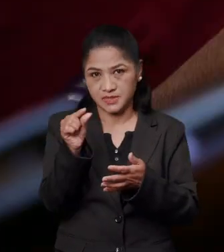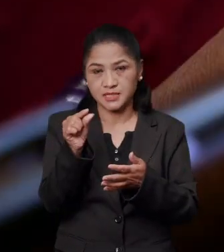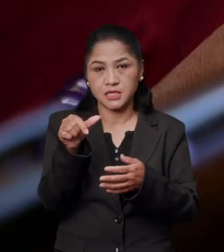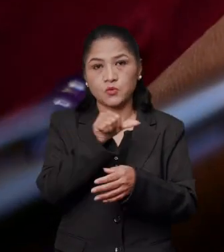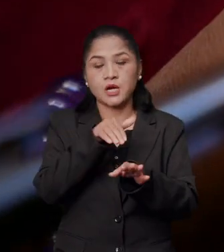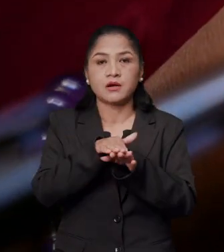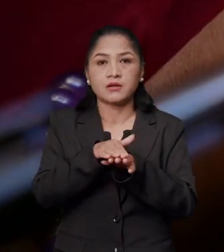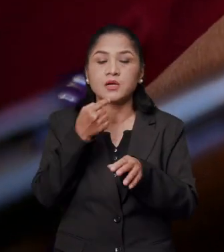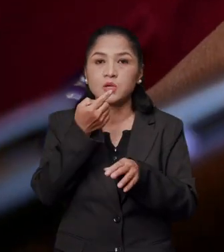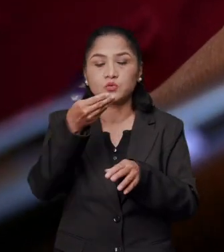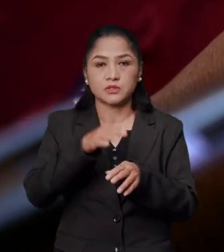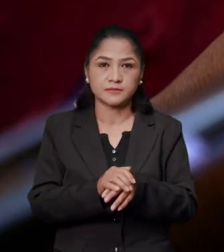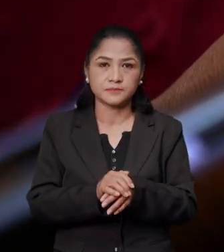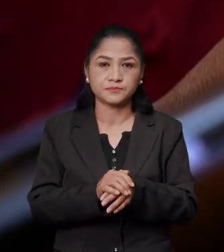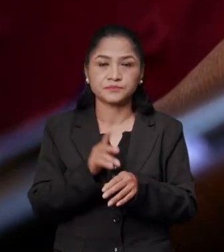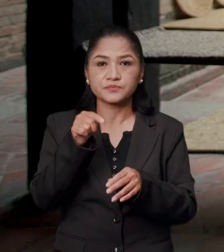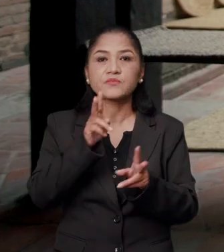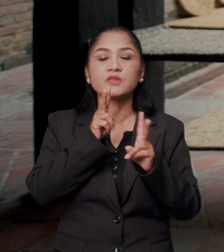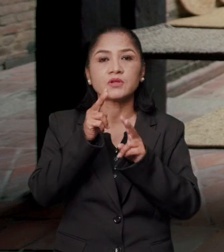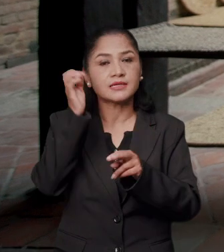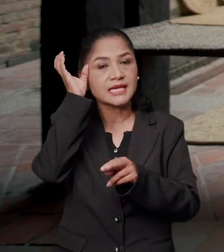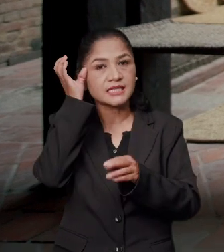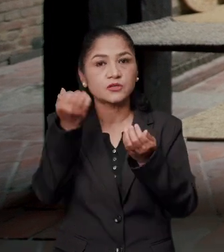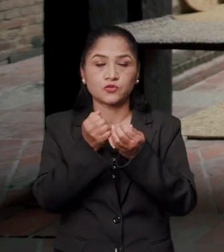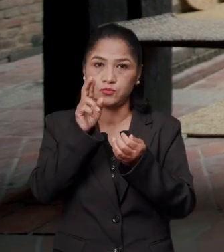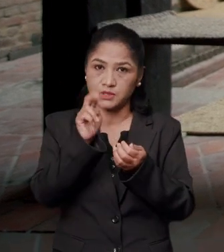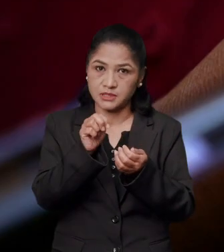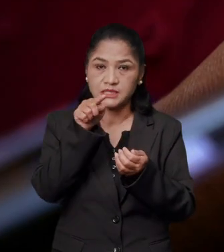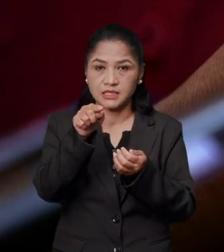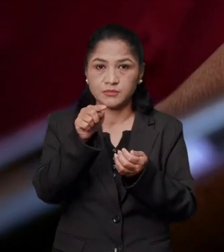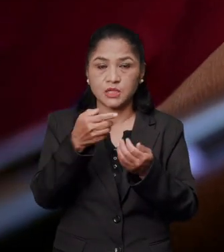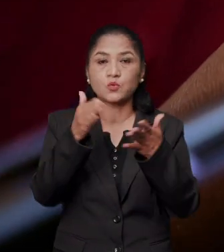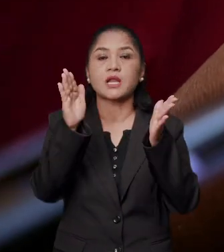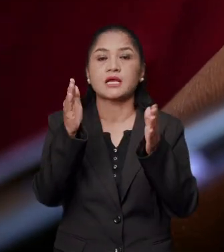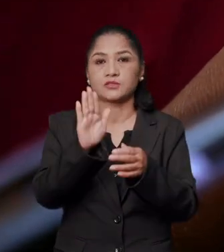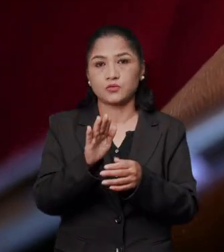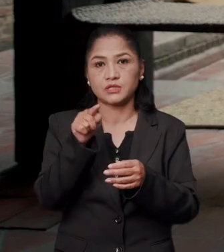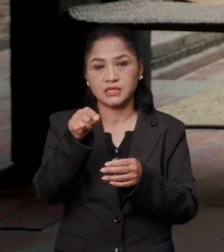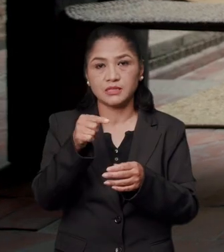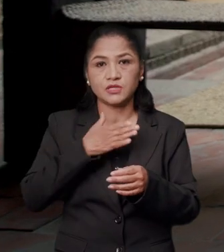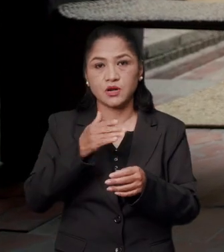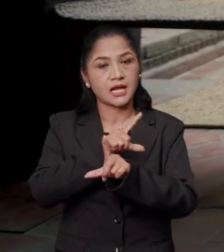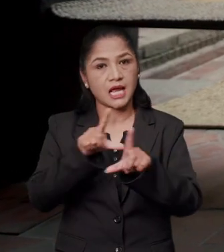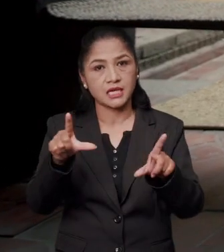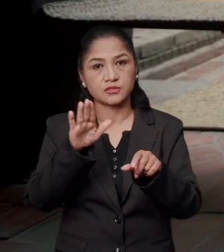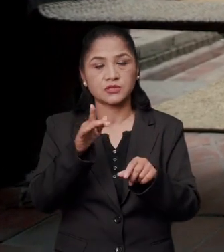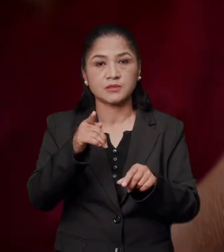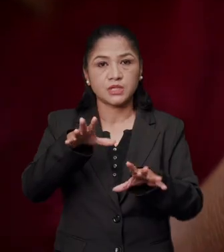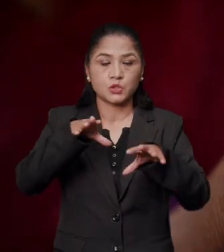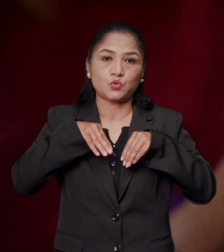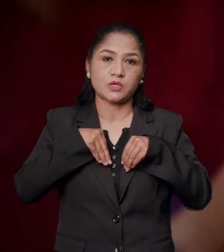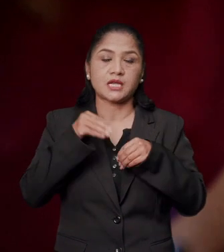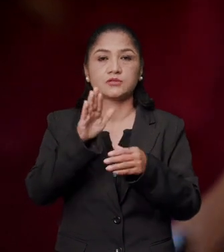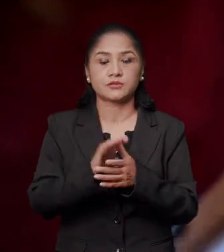भन्ने कुरा उहाँहरूले भन्नुहुनेछ। यो कुरा याद राख कि तिमी खुला छौ, तिमी निडर छौ,